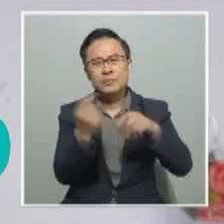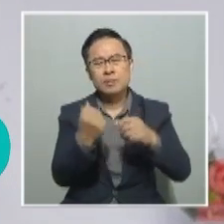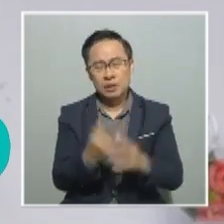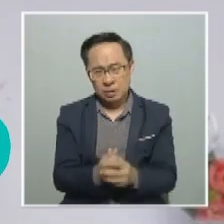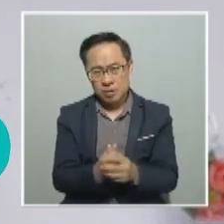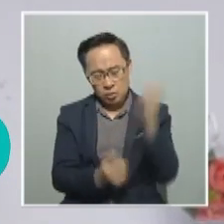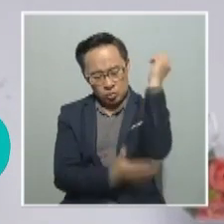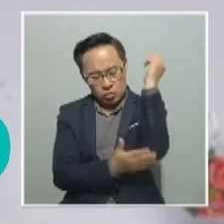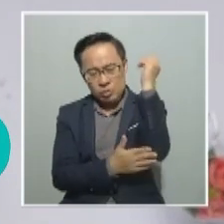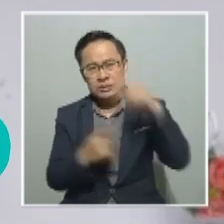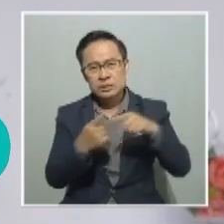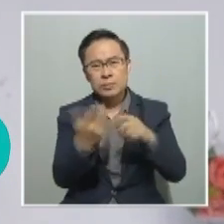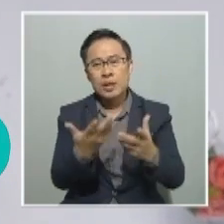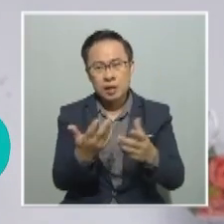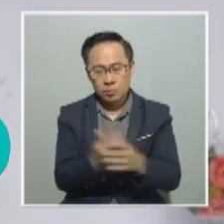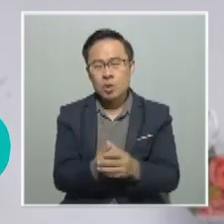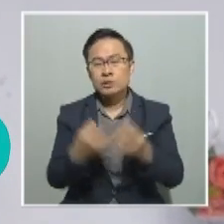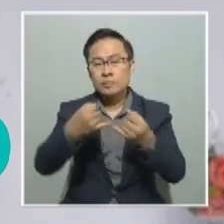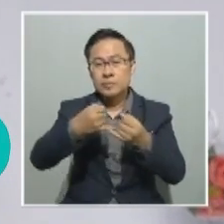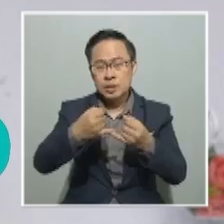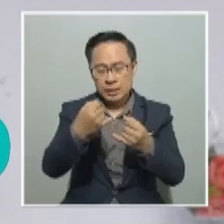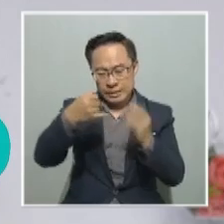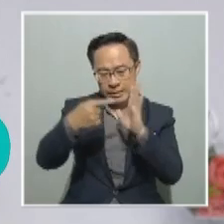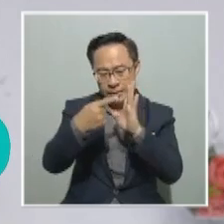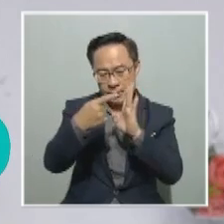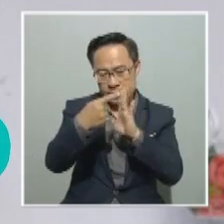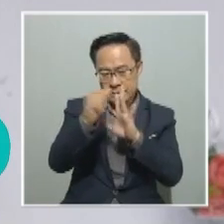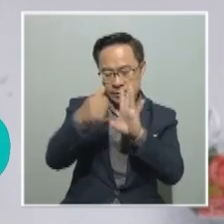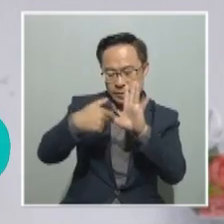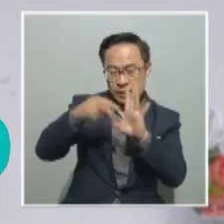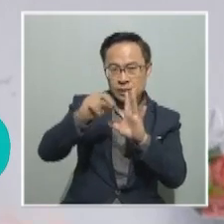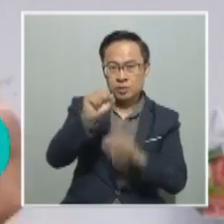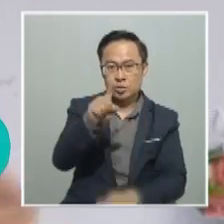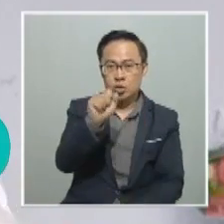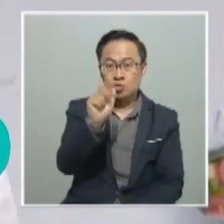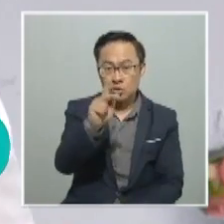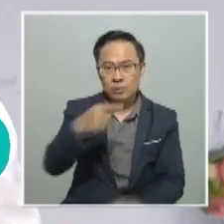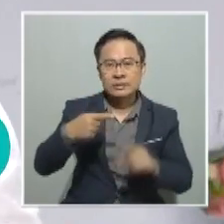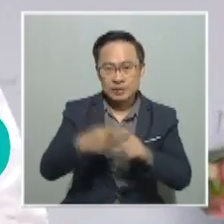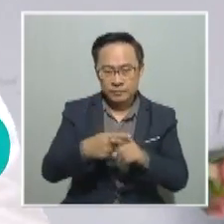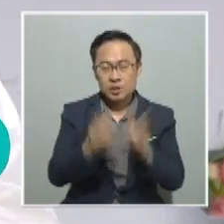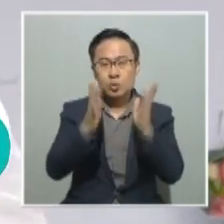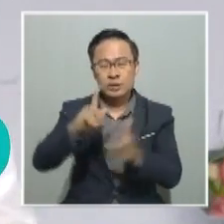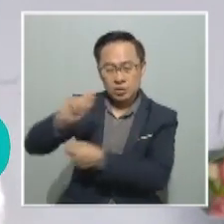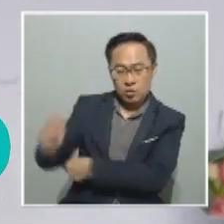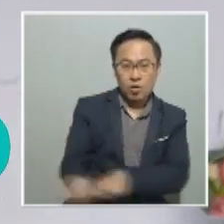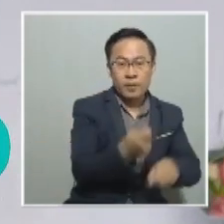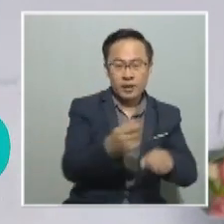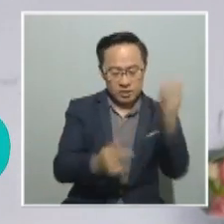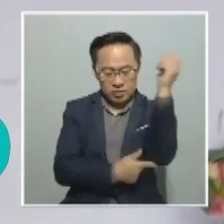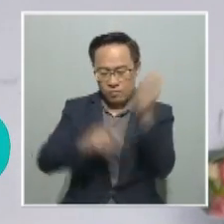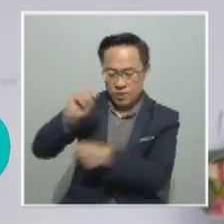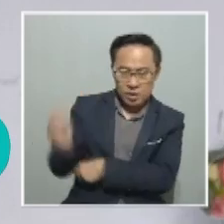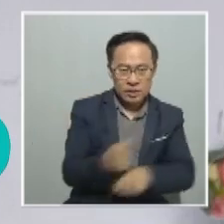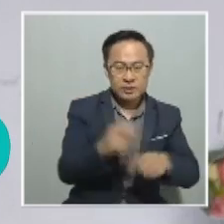ส่วนใหญ่พวกนี้เนี่ยมันจะมีที่เขาเรียกว่าจุดเกาะเส้นเอ็นศอกอักเสบหรือถ้าด้านในเรียกกอล์ฟเฟอร์เอลโบคือพวกตีกอล์ฟหรือด้